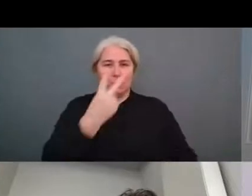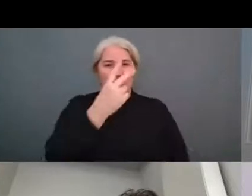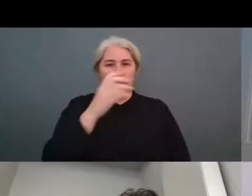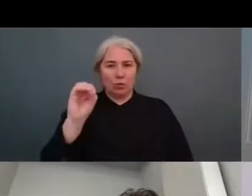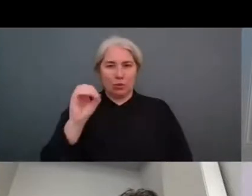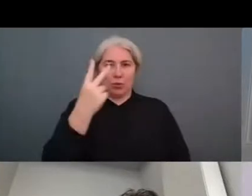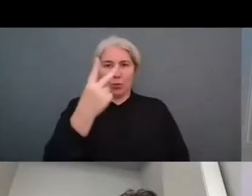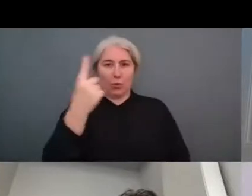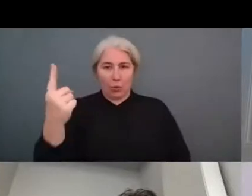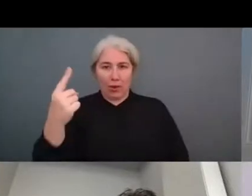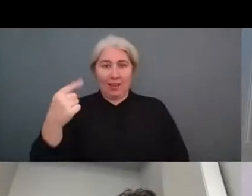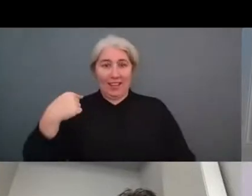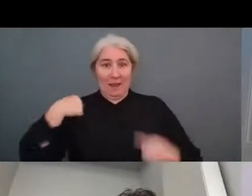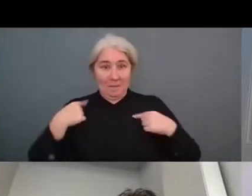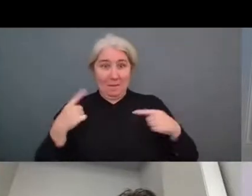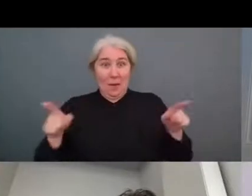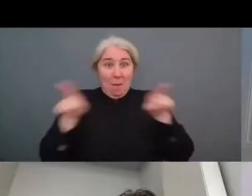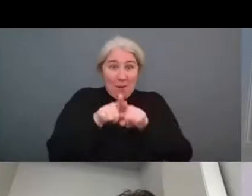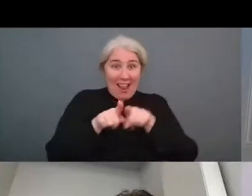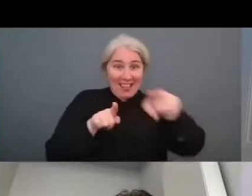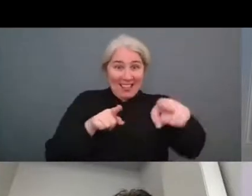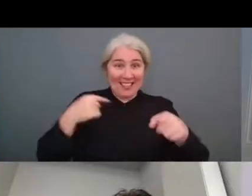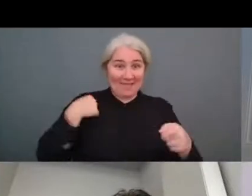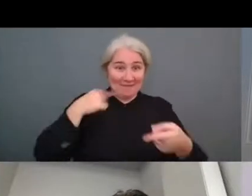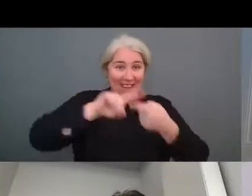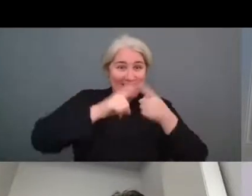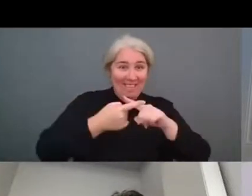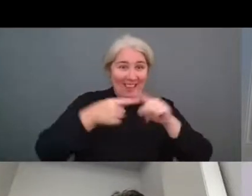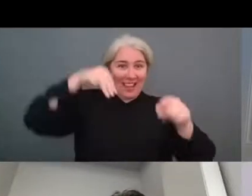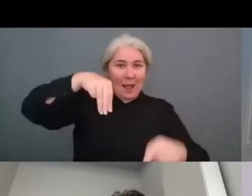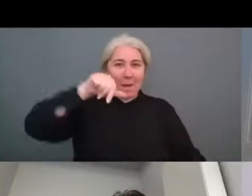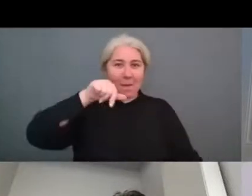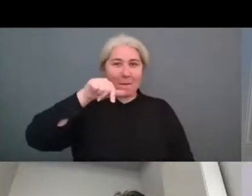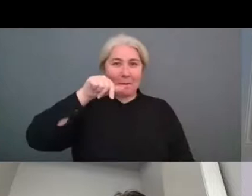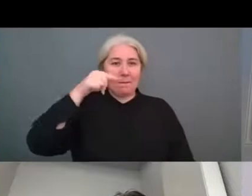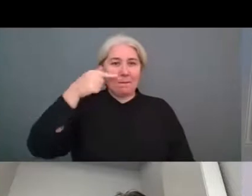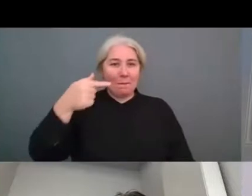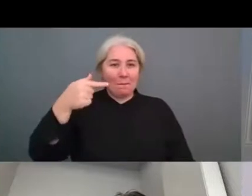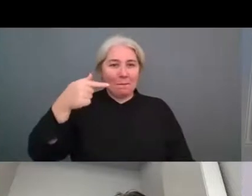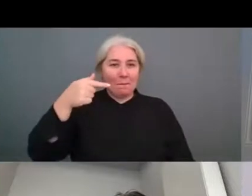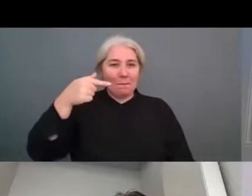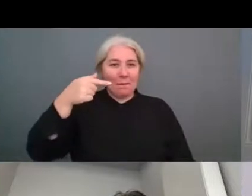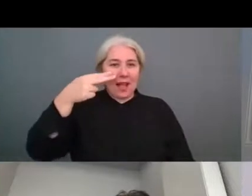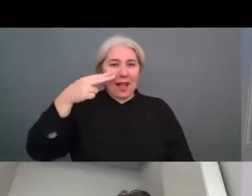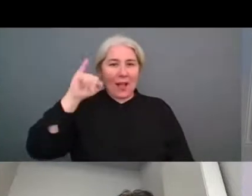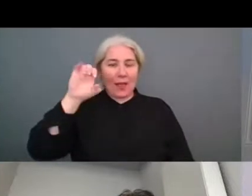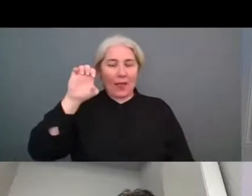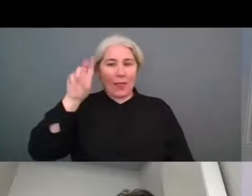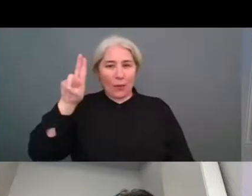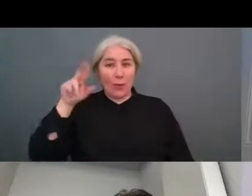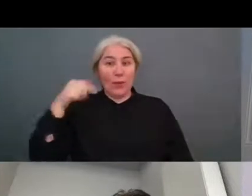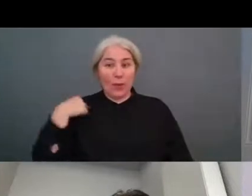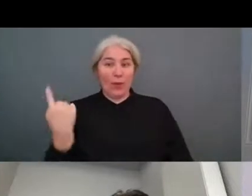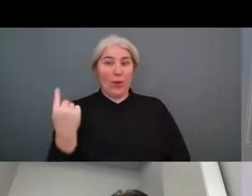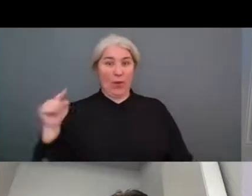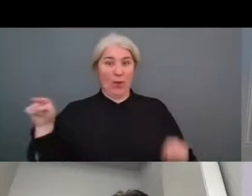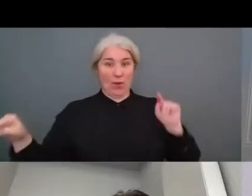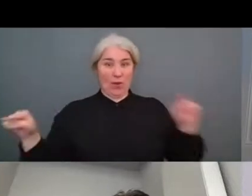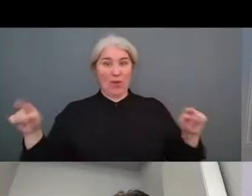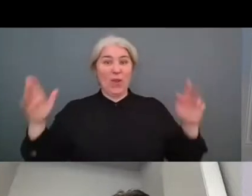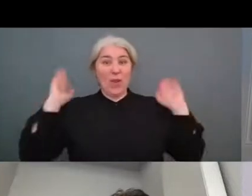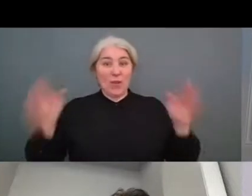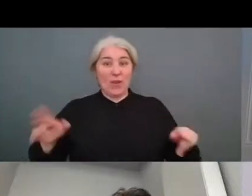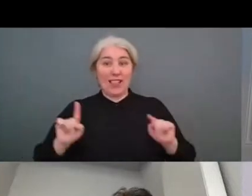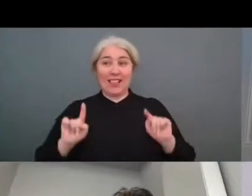juste là dans cette table ronde avec nous pourquoi j'ai demandé à mathieu déjà bah parce que c'est il va se présenter mais c'est un athlète incroyable qui a déjà